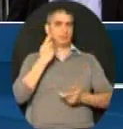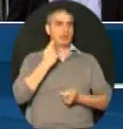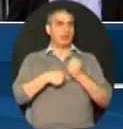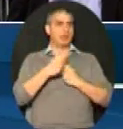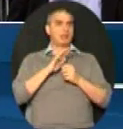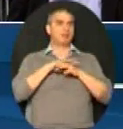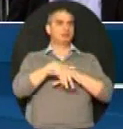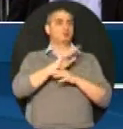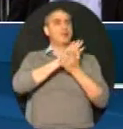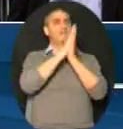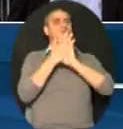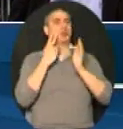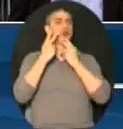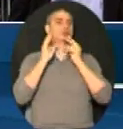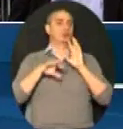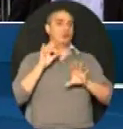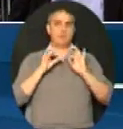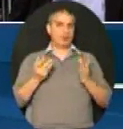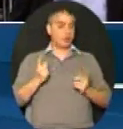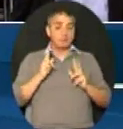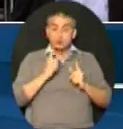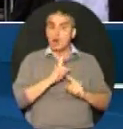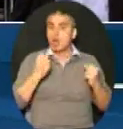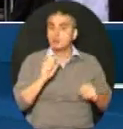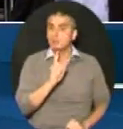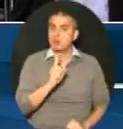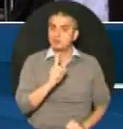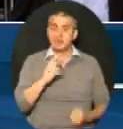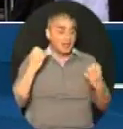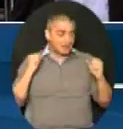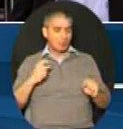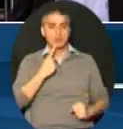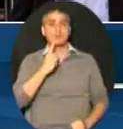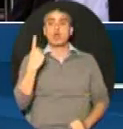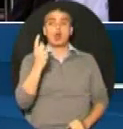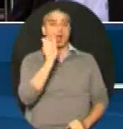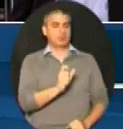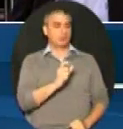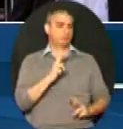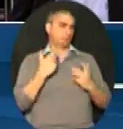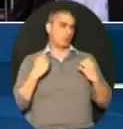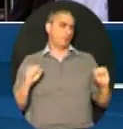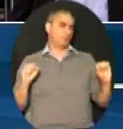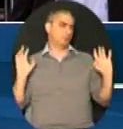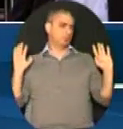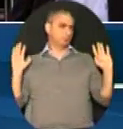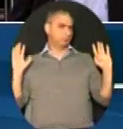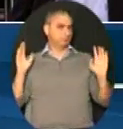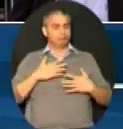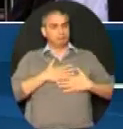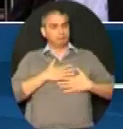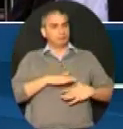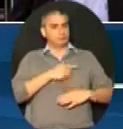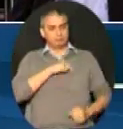כדי שישפיע וישנה תוצאת בחירות באופן לא דמוקרטי. הדמוקרטיה אומרת שכל אדם באופן חופשי עם גחמת